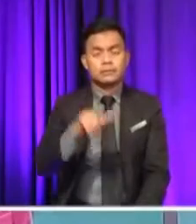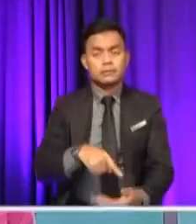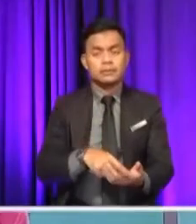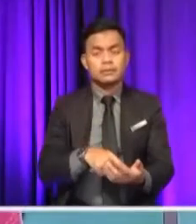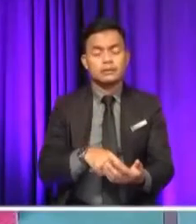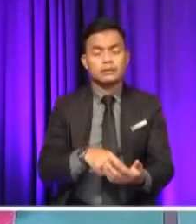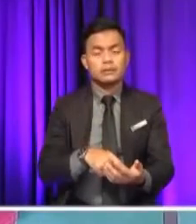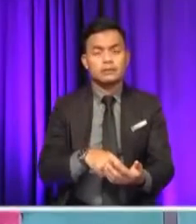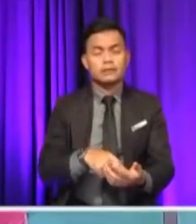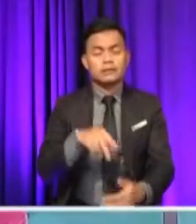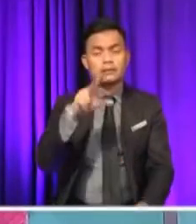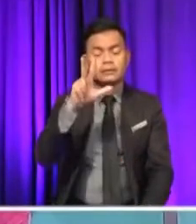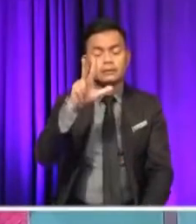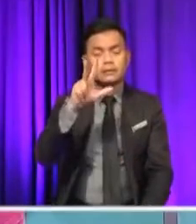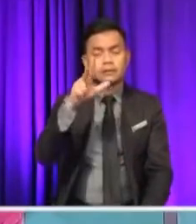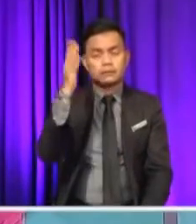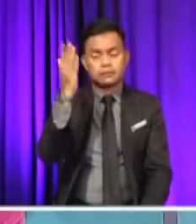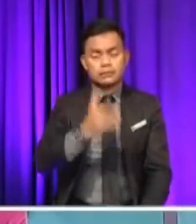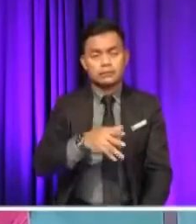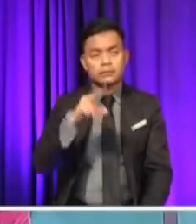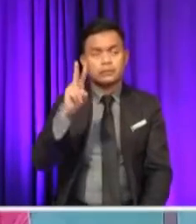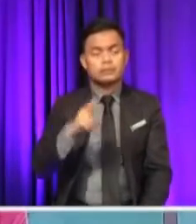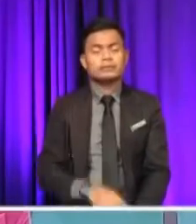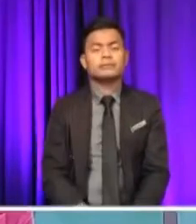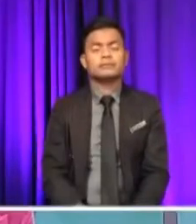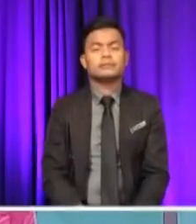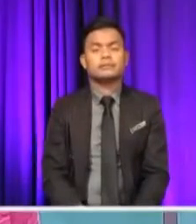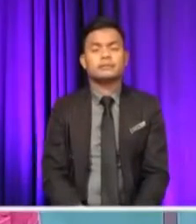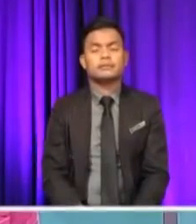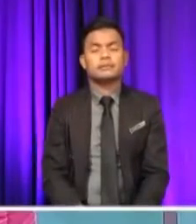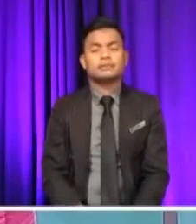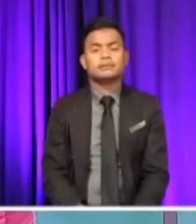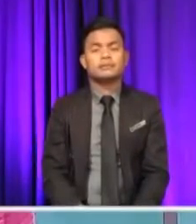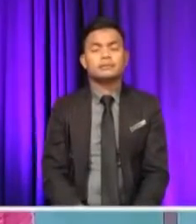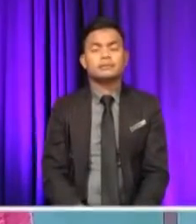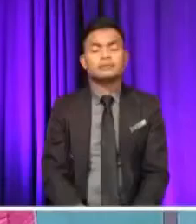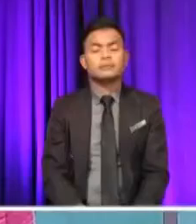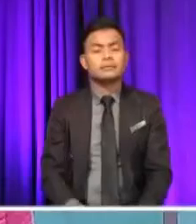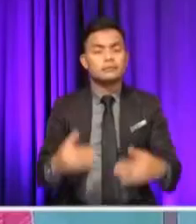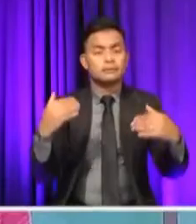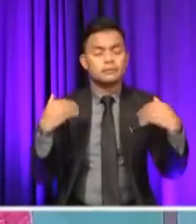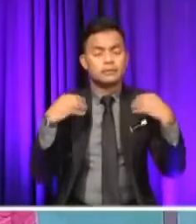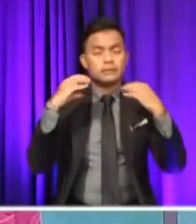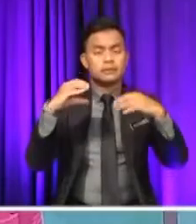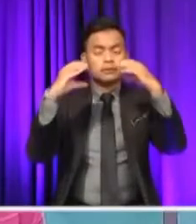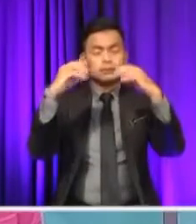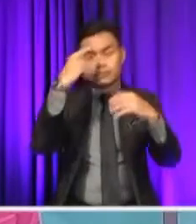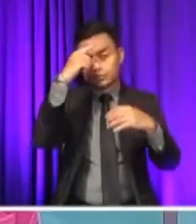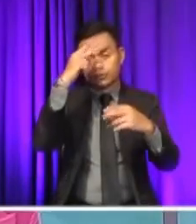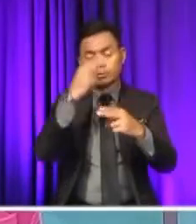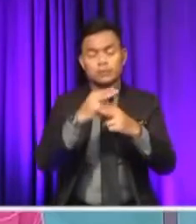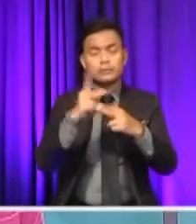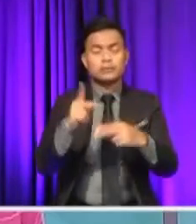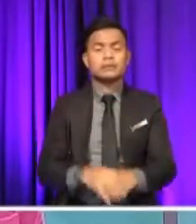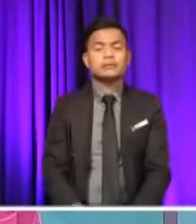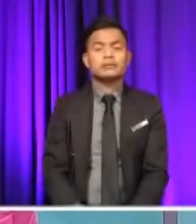berarah 3/2 nama dia. 3/2? Injap kawalan, dia ada cara-cara dia nak namakan dia. Injap